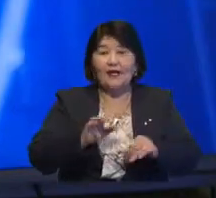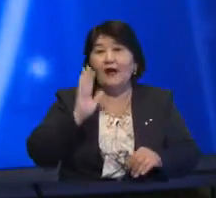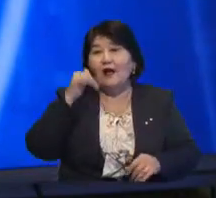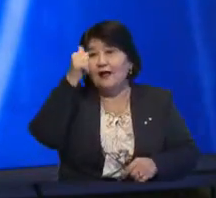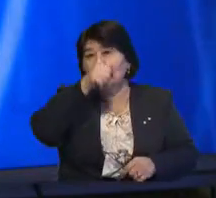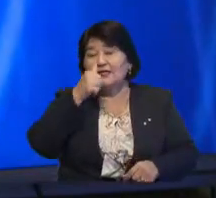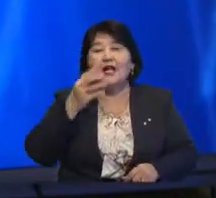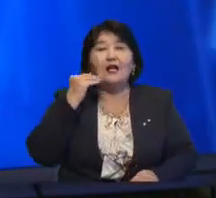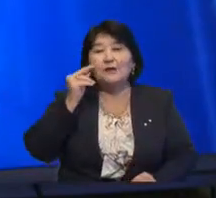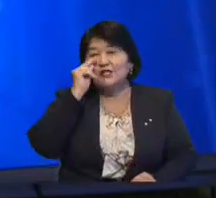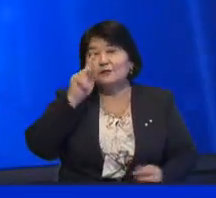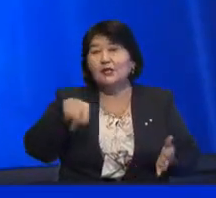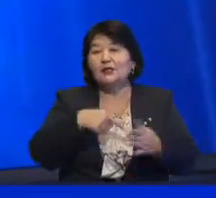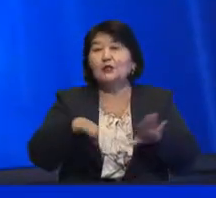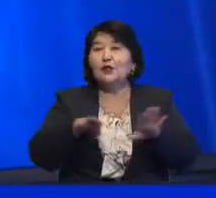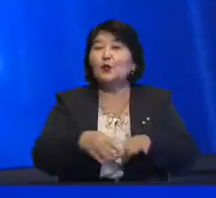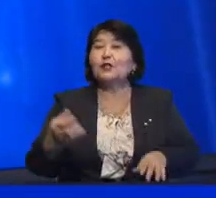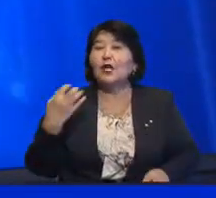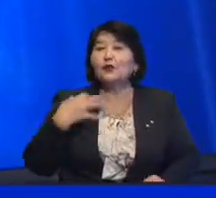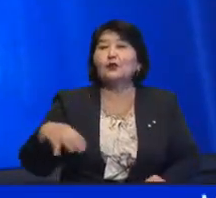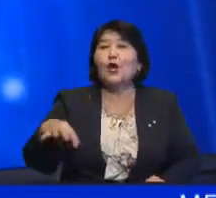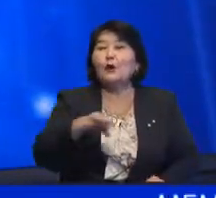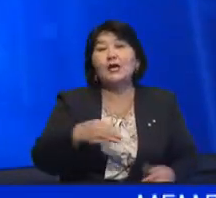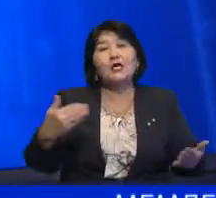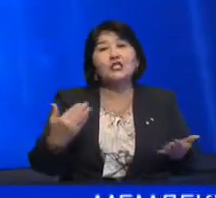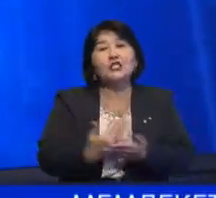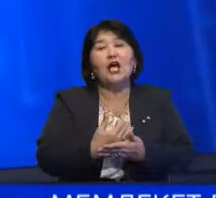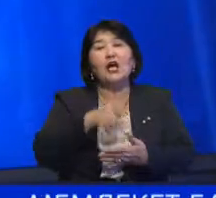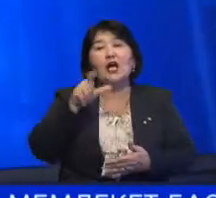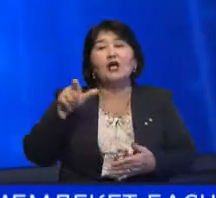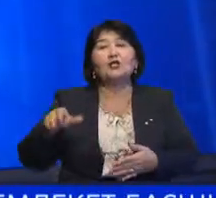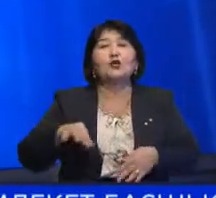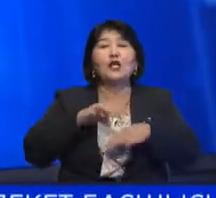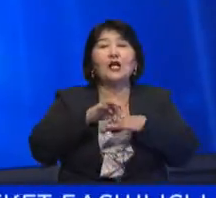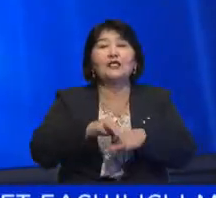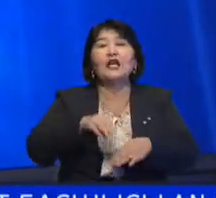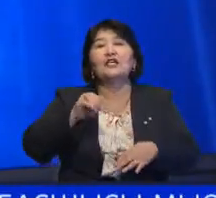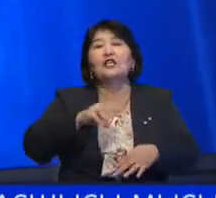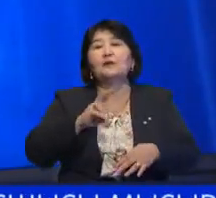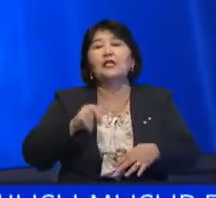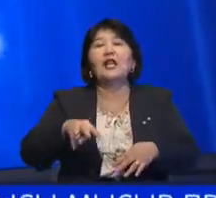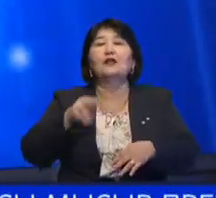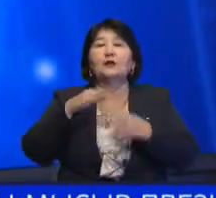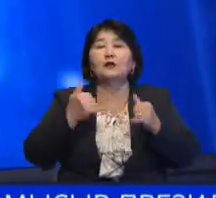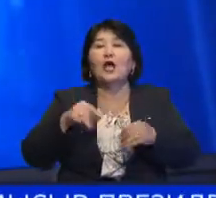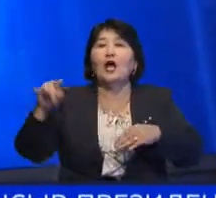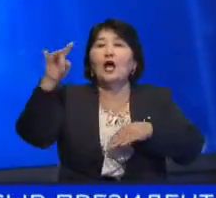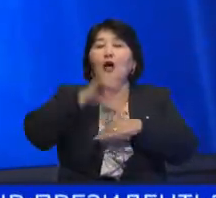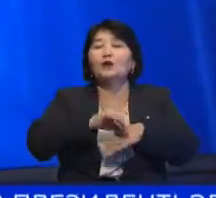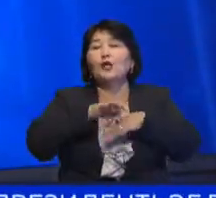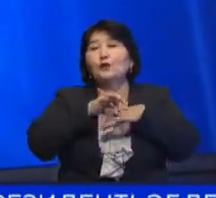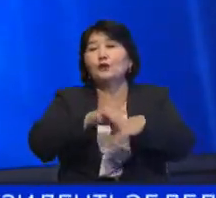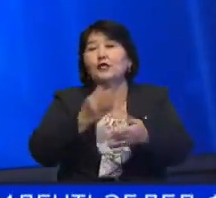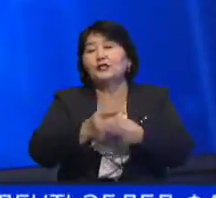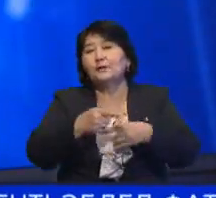Алдағы жылы Алматы мен Шымкент қаласында, сондай-ақ Қызылорда облысында жаңа жолаушылар терминалдарының құрылысы аяқталады. Нәтижесінде әуежайлардың өткізу